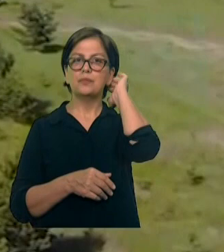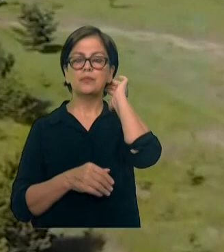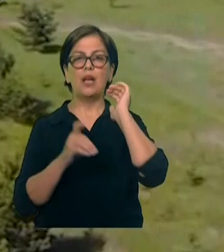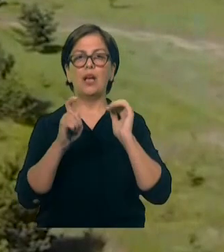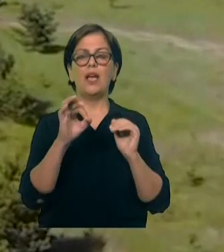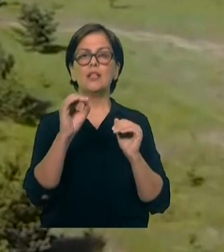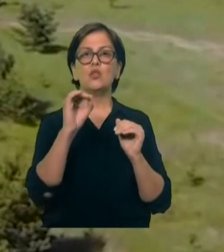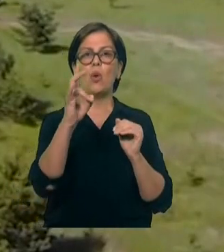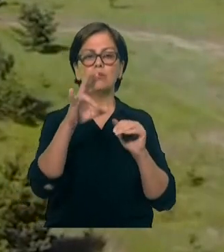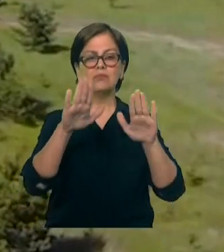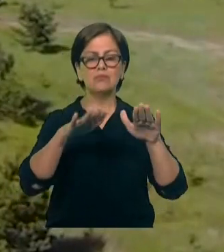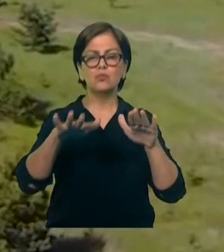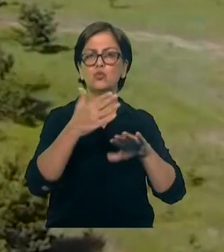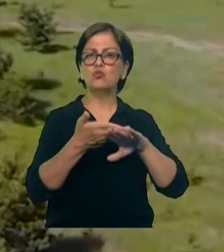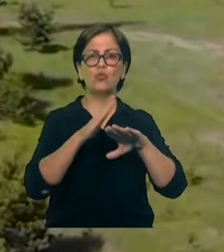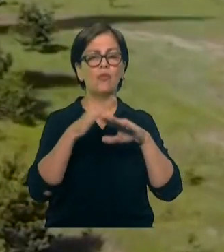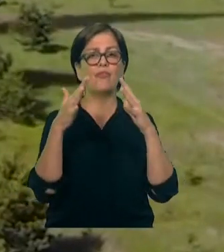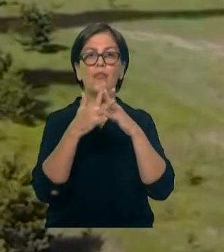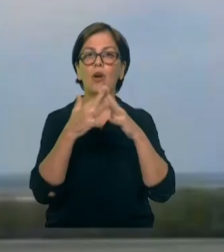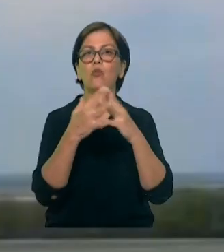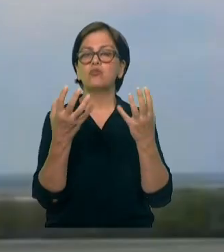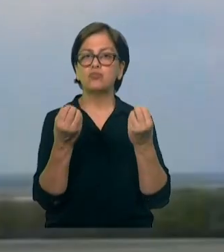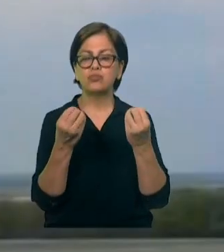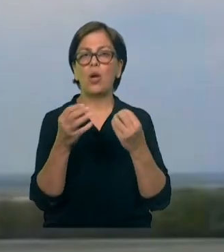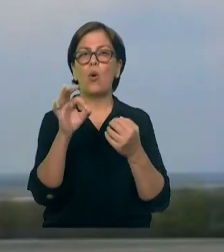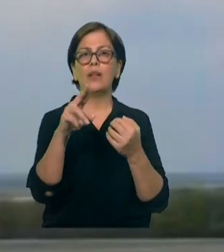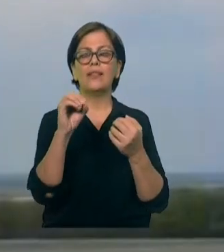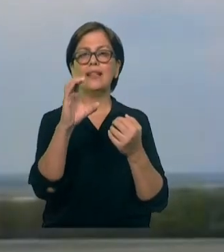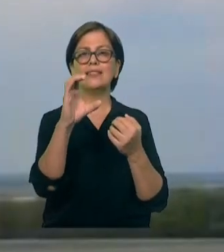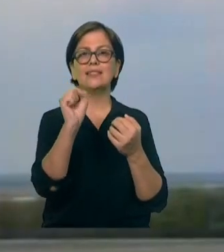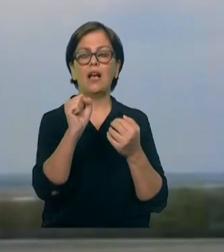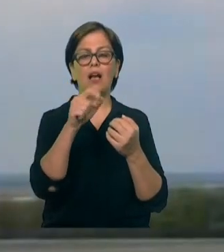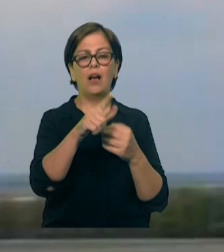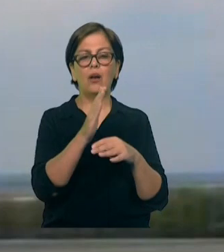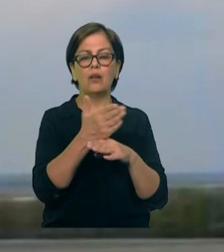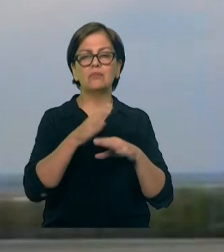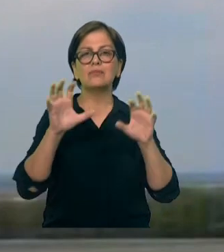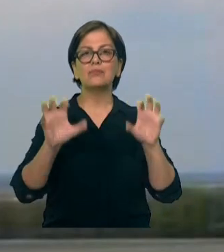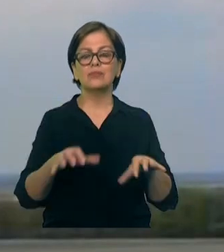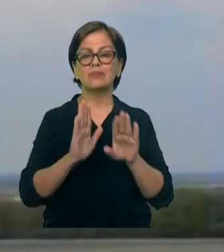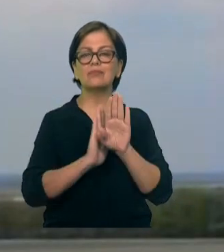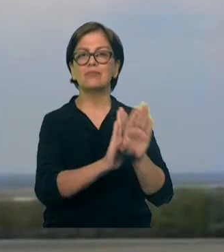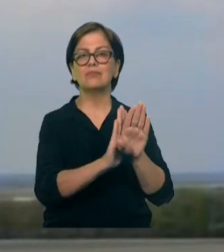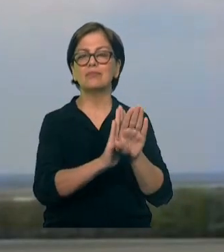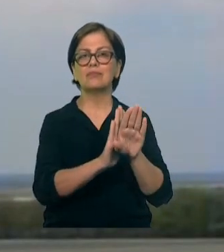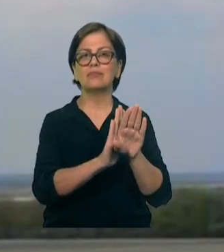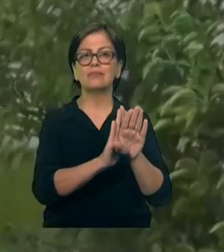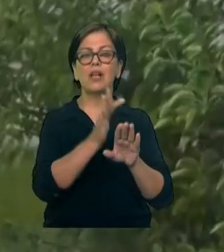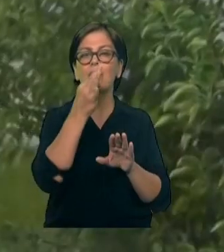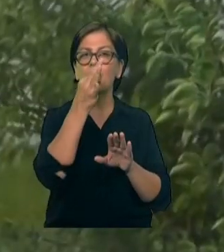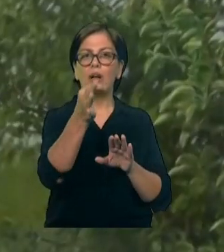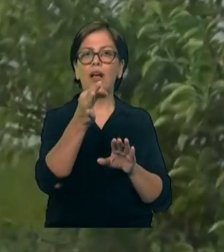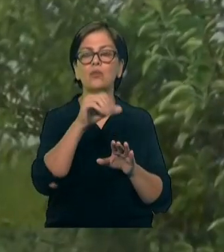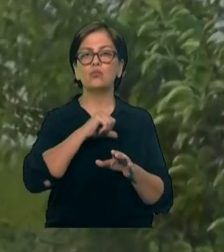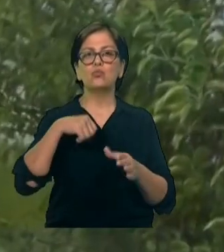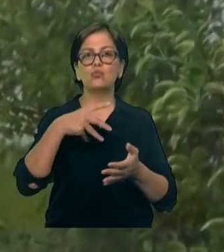Xerson şəhəri uğrunda şiddətli döyüşlər gedir. Bu barədə Odessa Vilayət Hərbi Administrasiyasının sədrinin müavini Oleksiy Mastuleviç